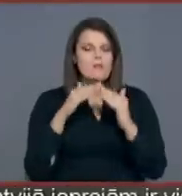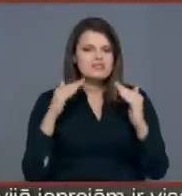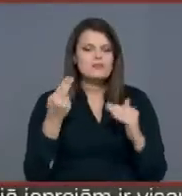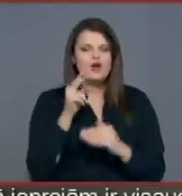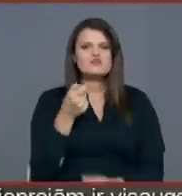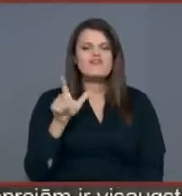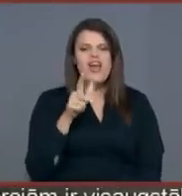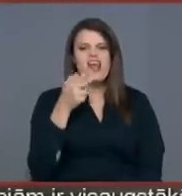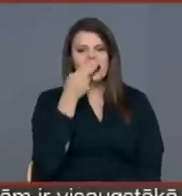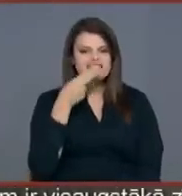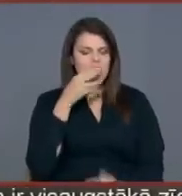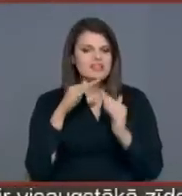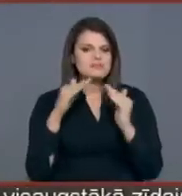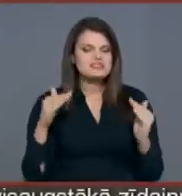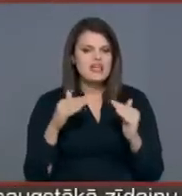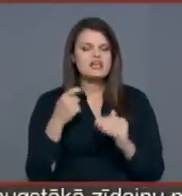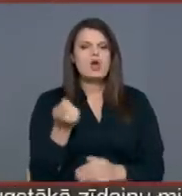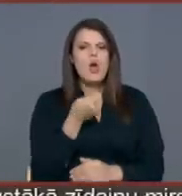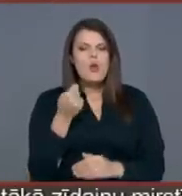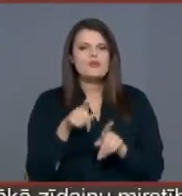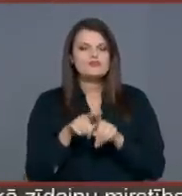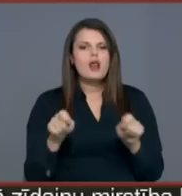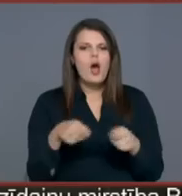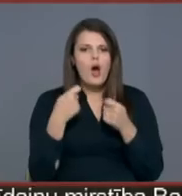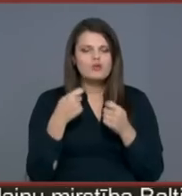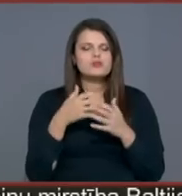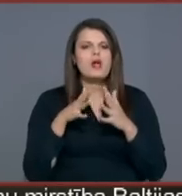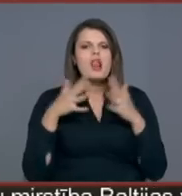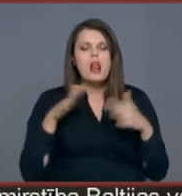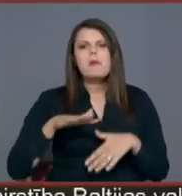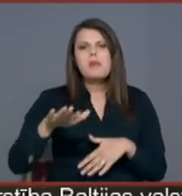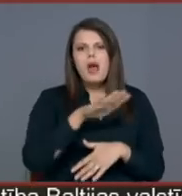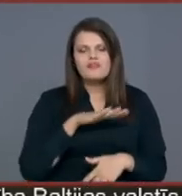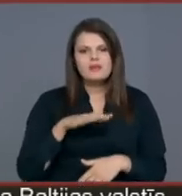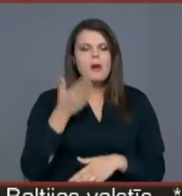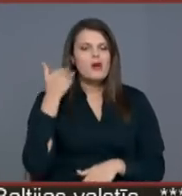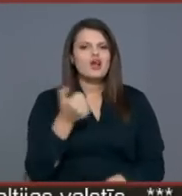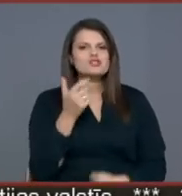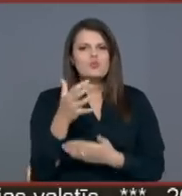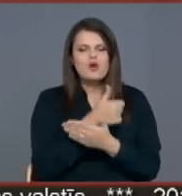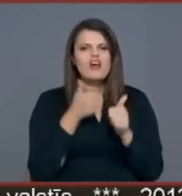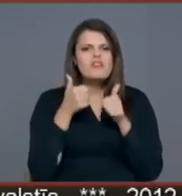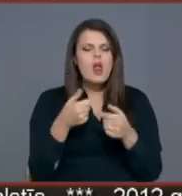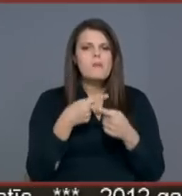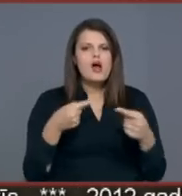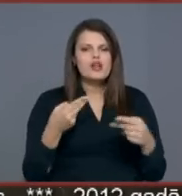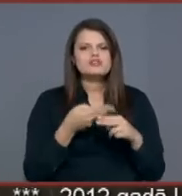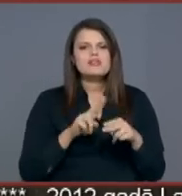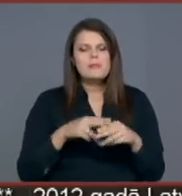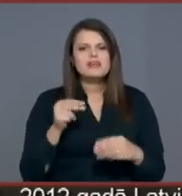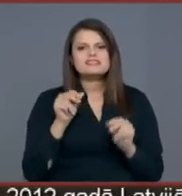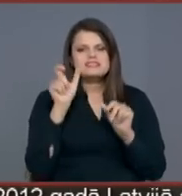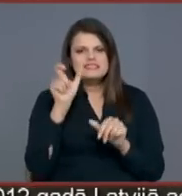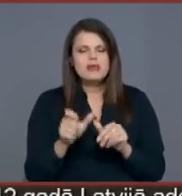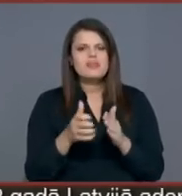vairākas saimniecības ēkas. Miežabrāli te audzē 30 hektārus lielā platībā. Pērnu novākta tiešām laba raža, tāpēc no zemnieka smēja,